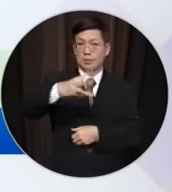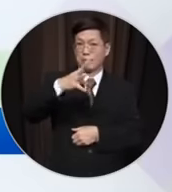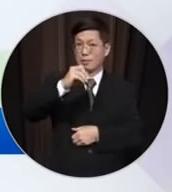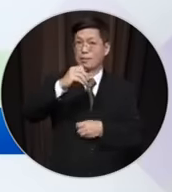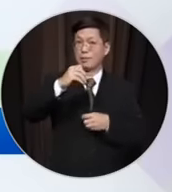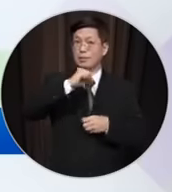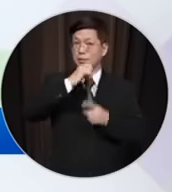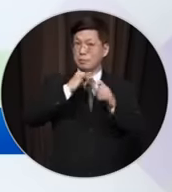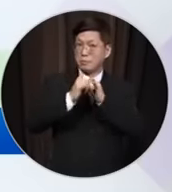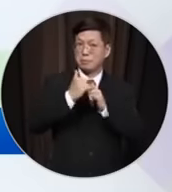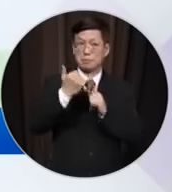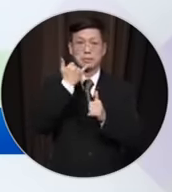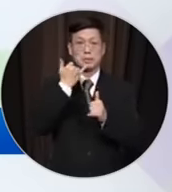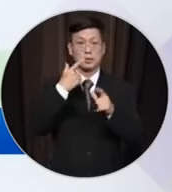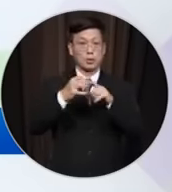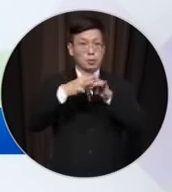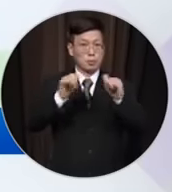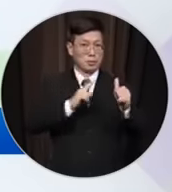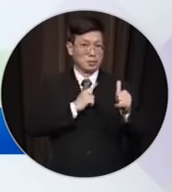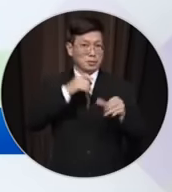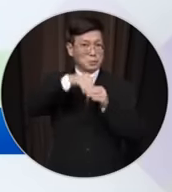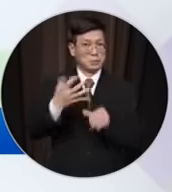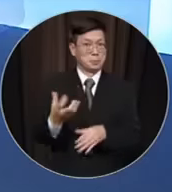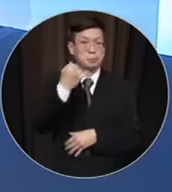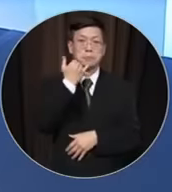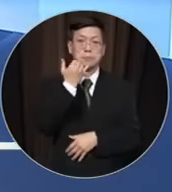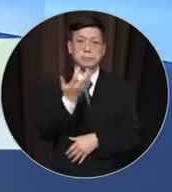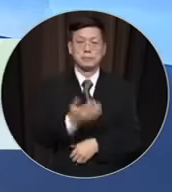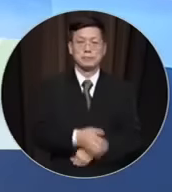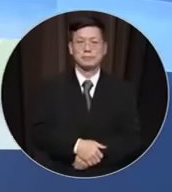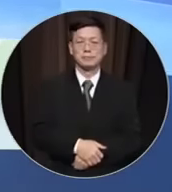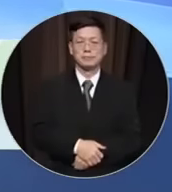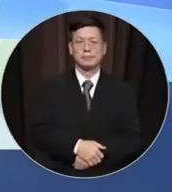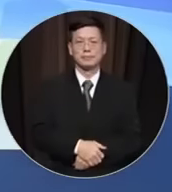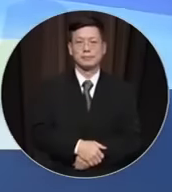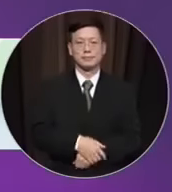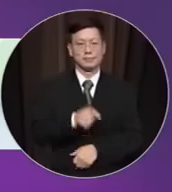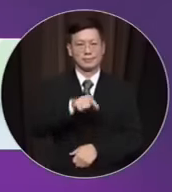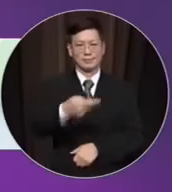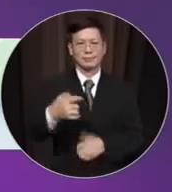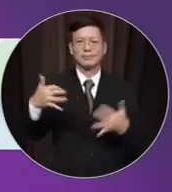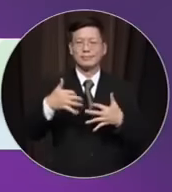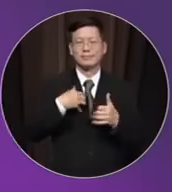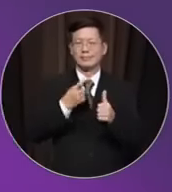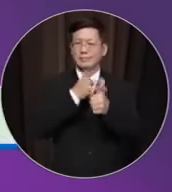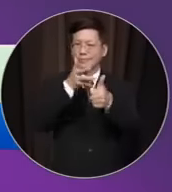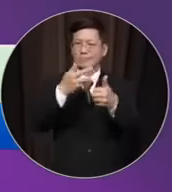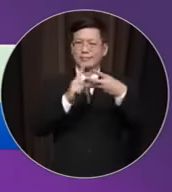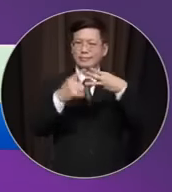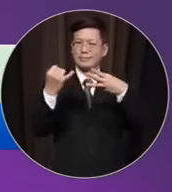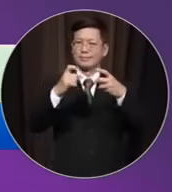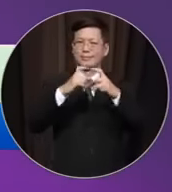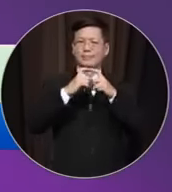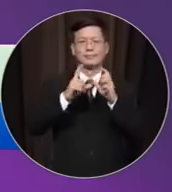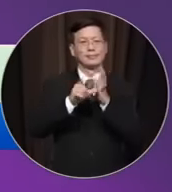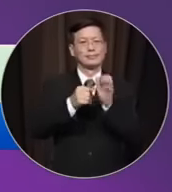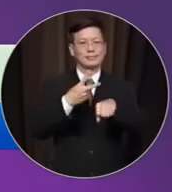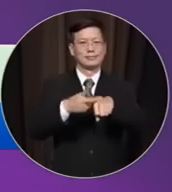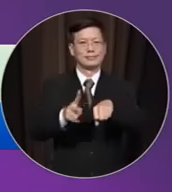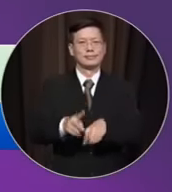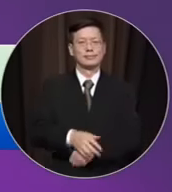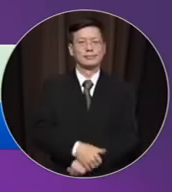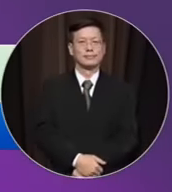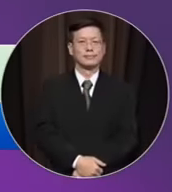人民行使公民自决权吗？ 接下来这个问题，我们先请王如雪女士回答，时